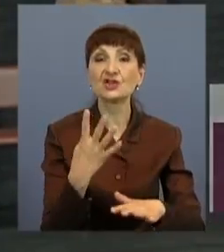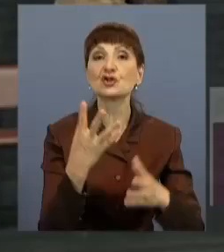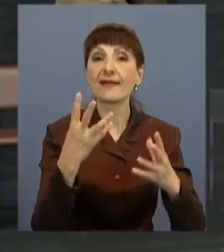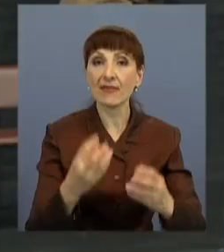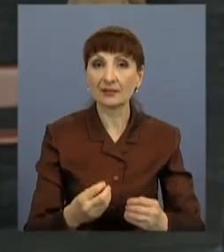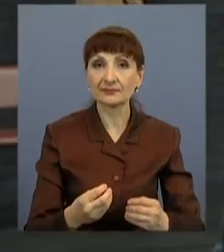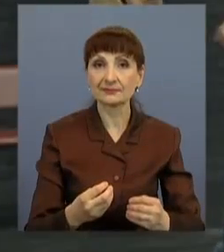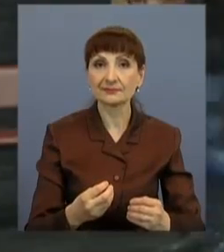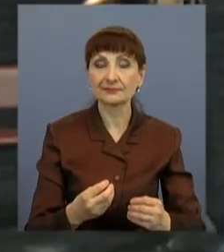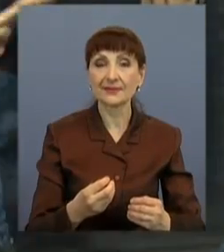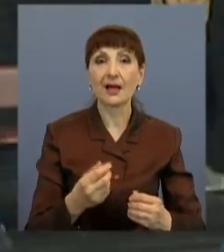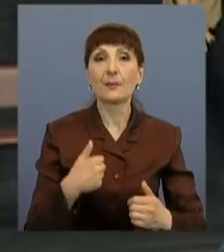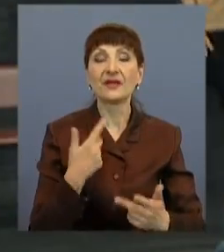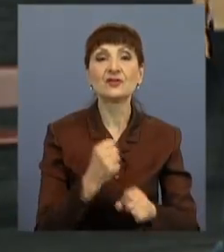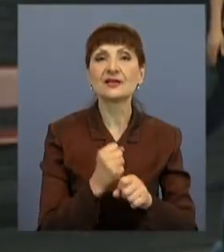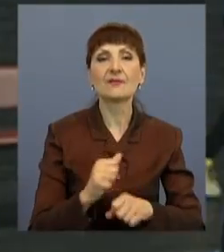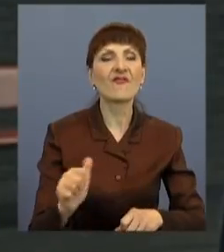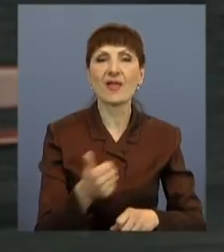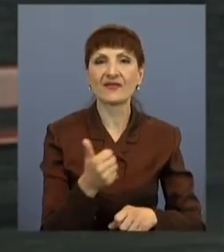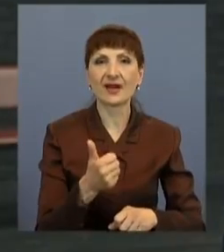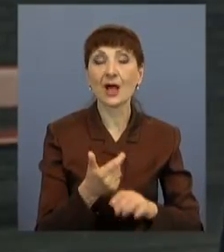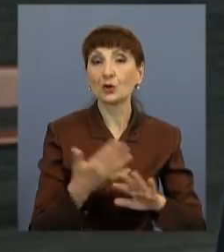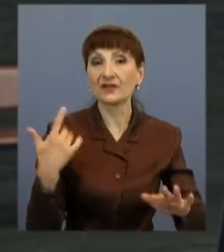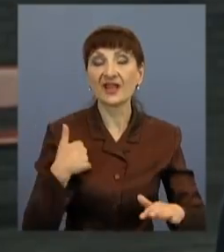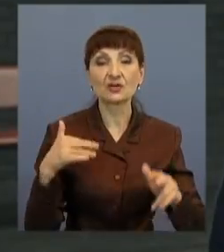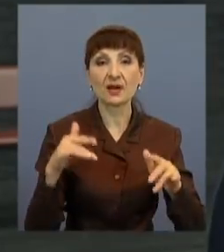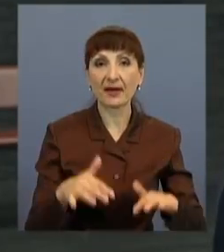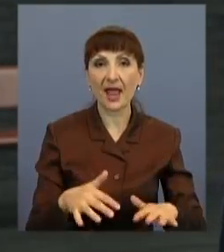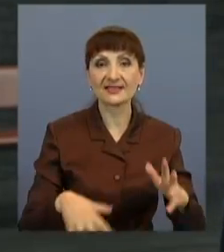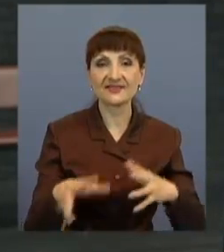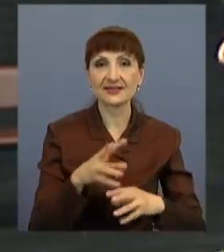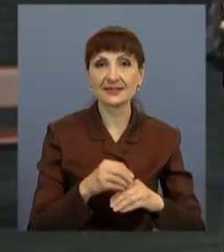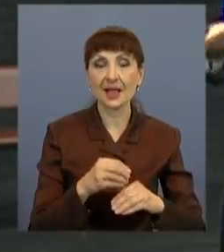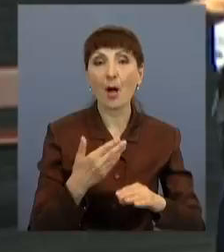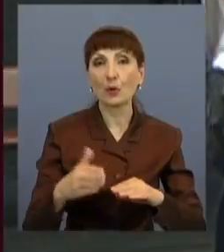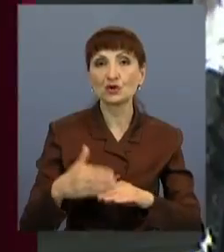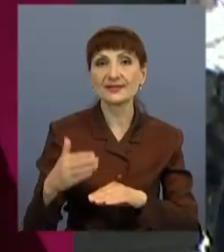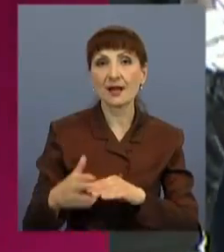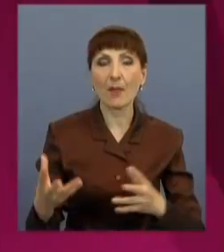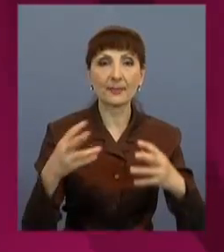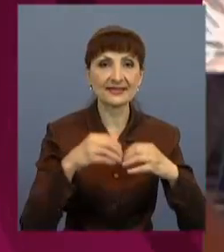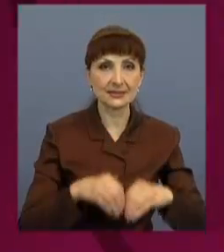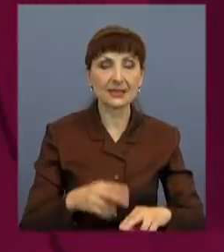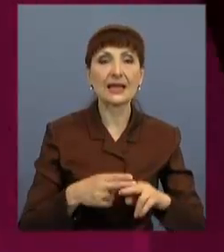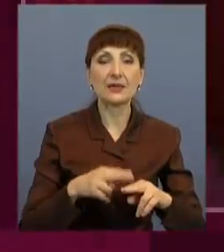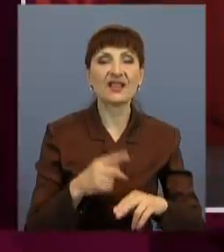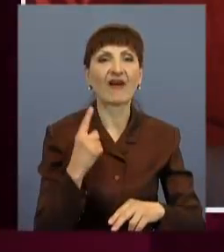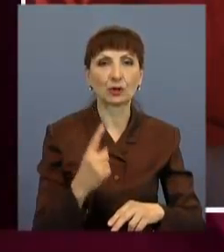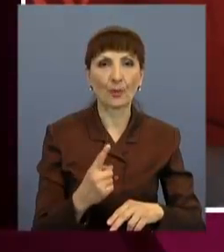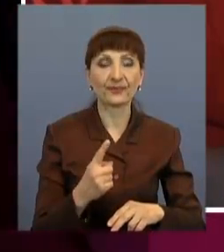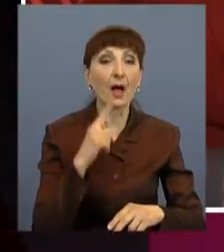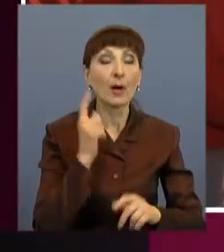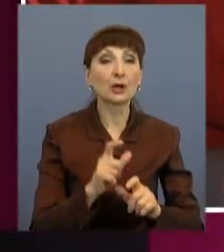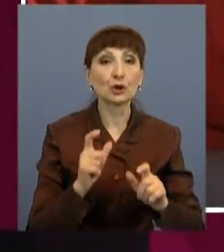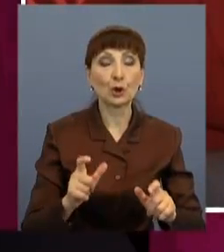Мы его делаем в первый раз, но до этого все наши мероприятия по частям мы объединили именно в одно. Молодые